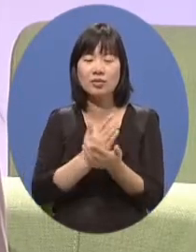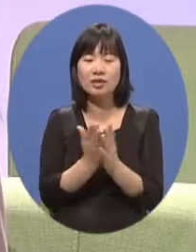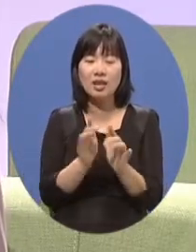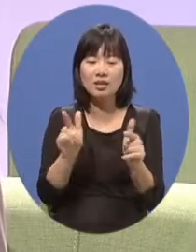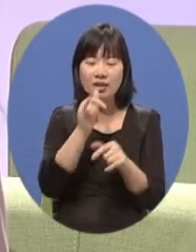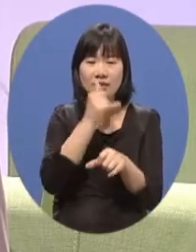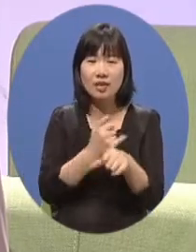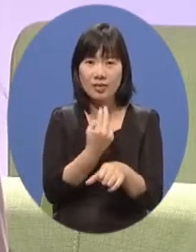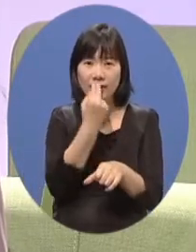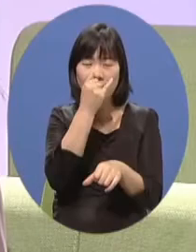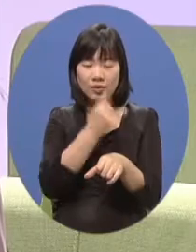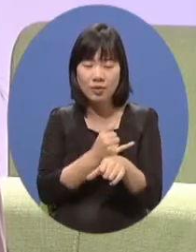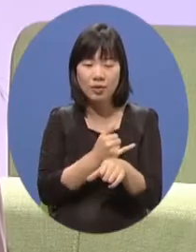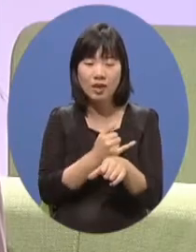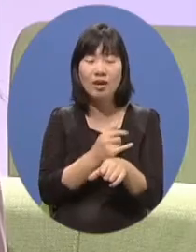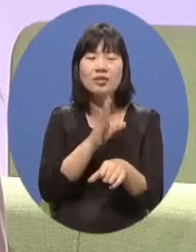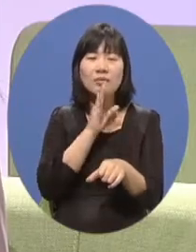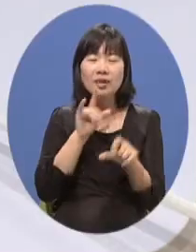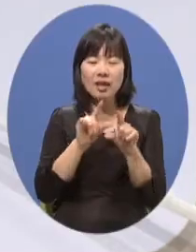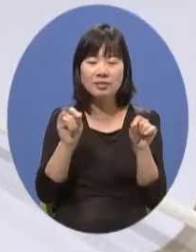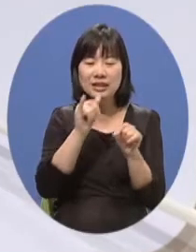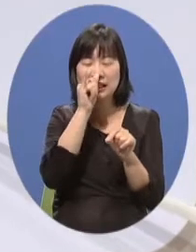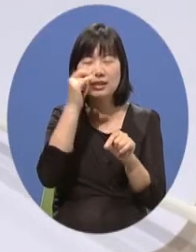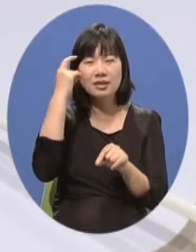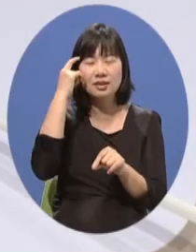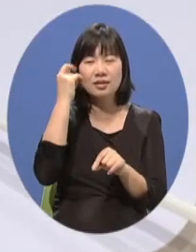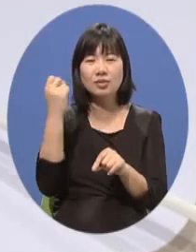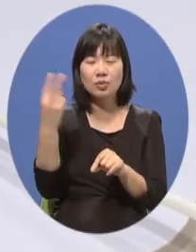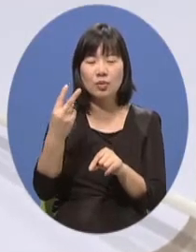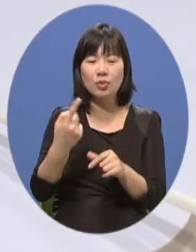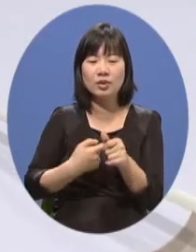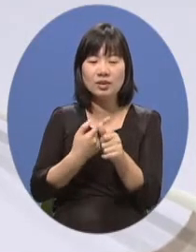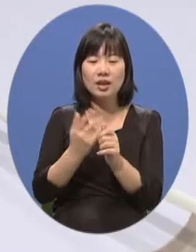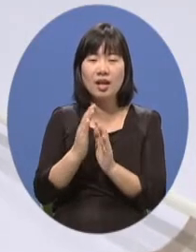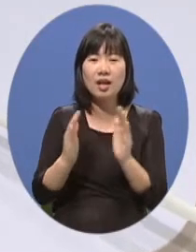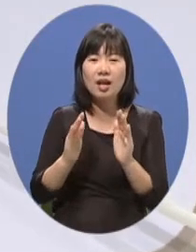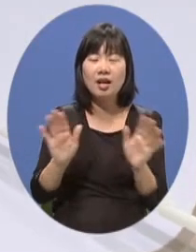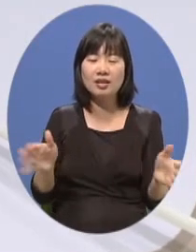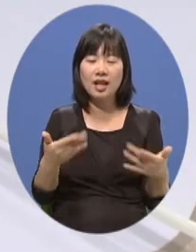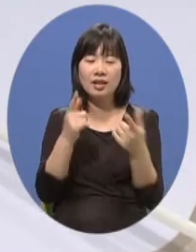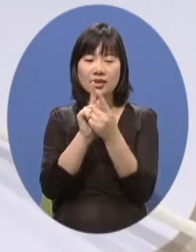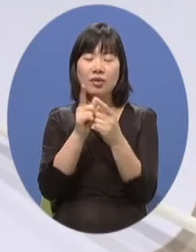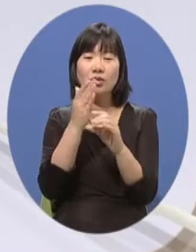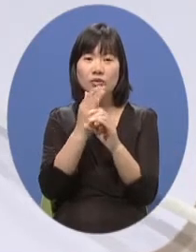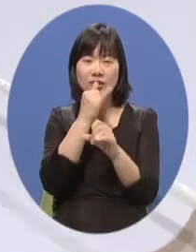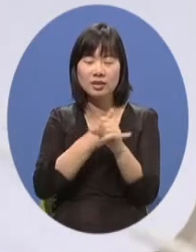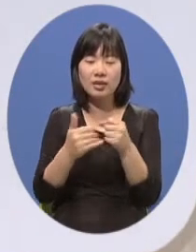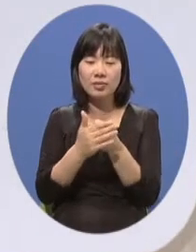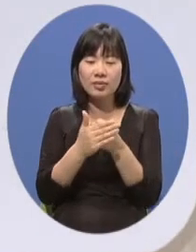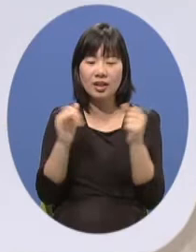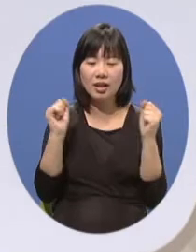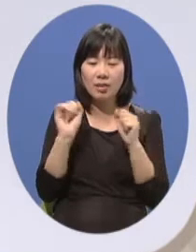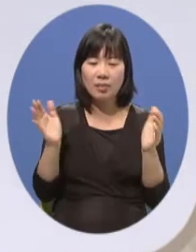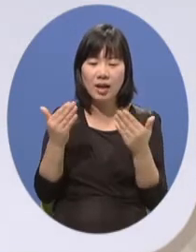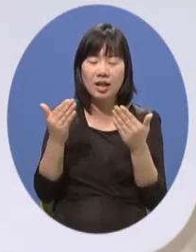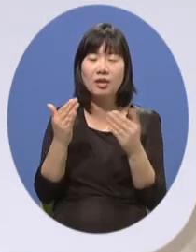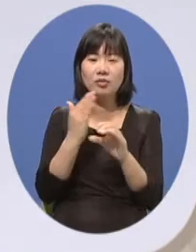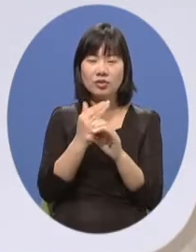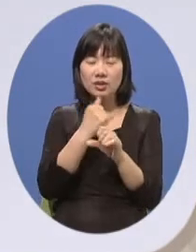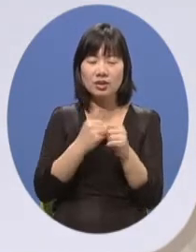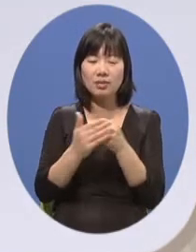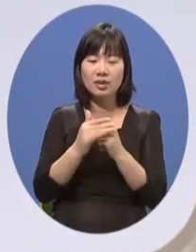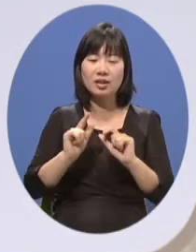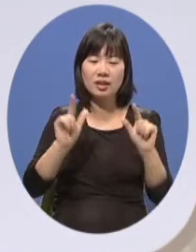냄새도 나고 요즘은 정말 음식 같거든요. 네. 그리고 요즘 또 자연 이제 가을이 오고 있잖아요. 그래서 찬 바람도 불고